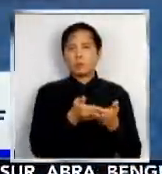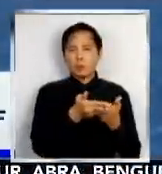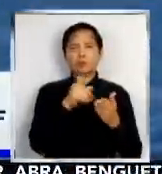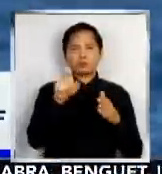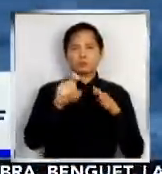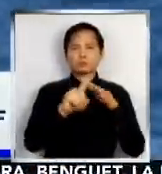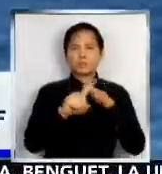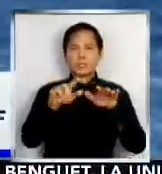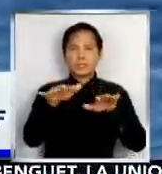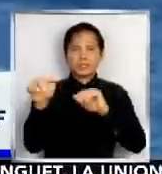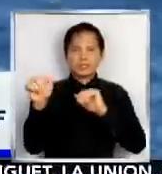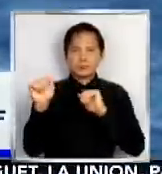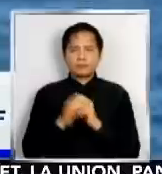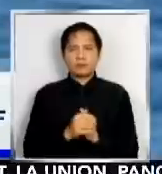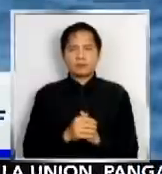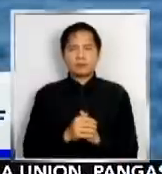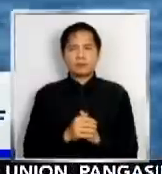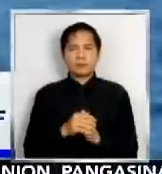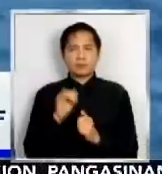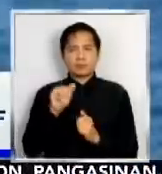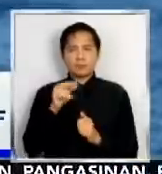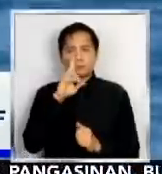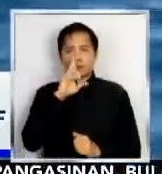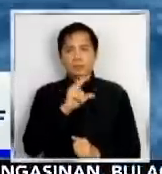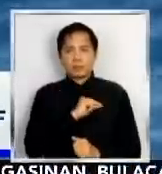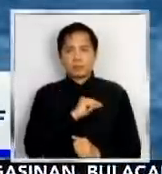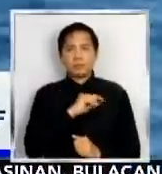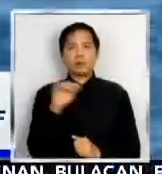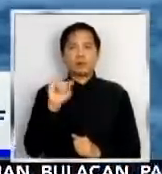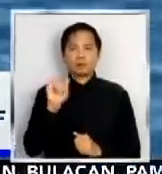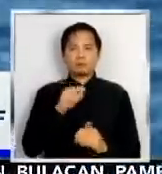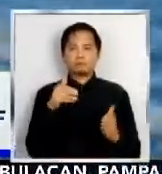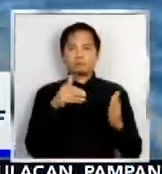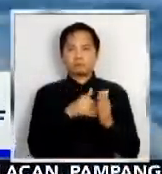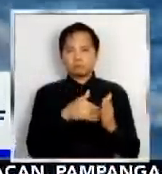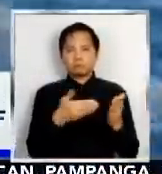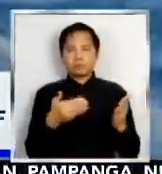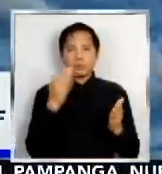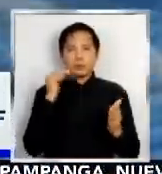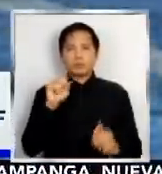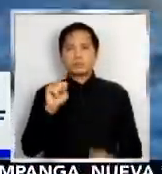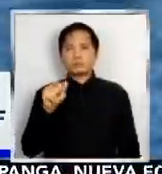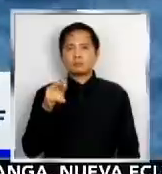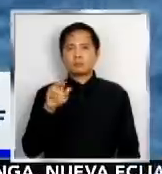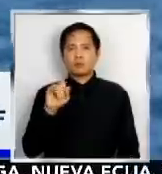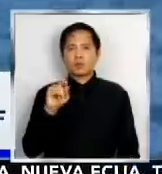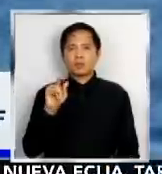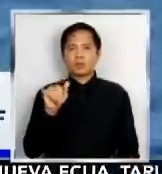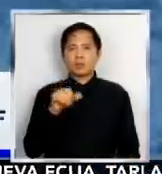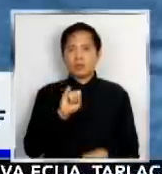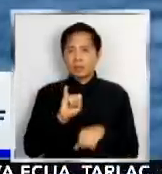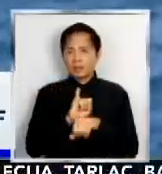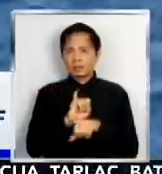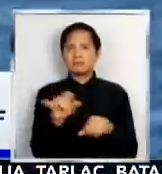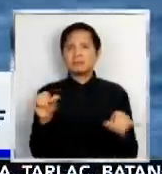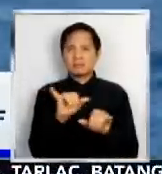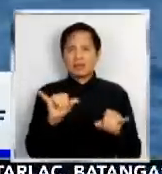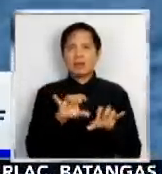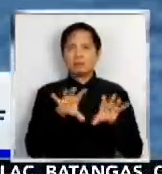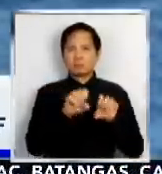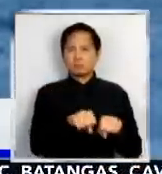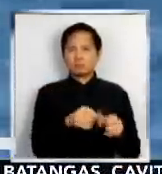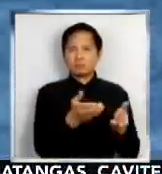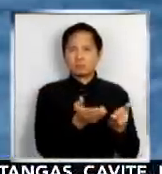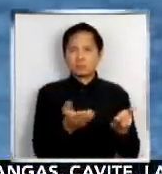rin ito ng Vietnam na may inaangkin ding teritoryo sa Spratly Islands. Muling iginiit na tagapagsalita ng Vietnam Foreign Ministry na